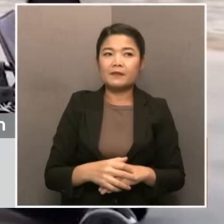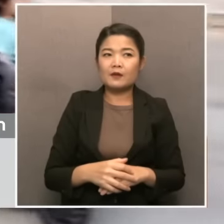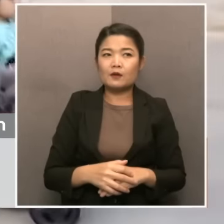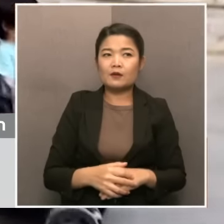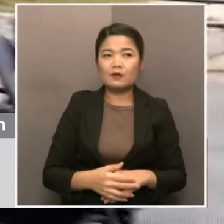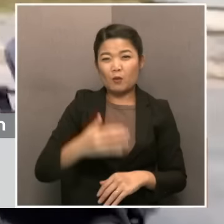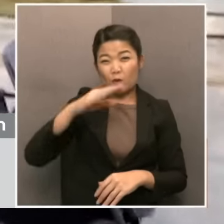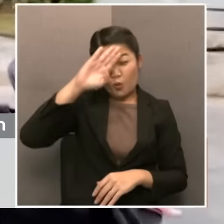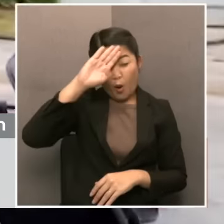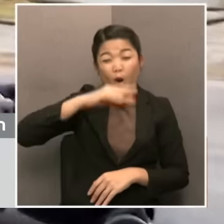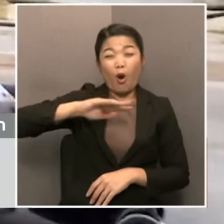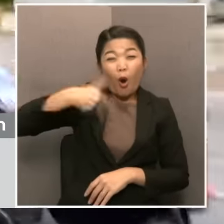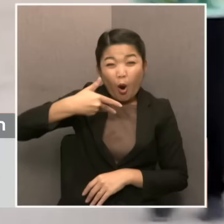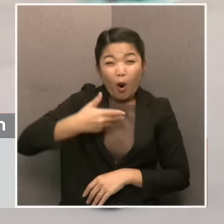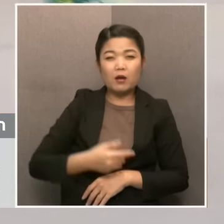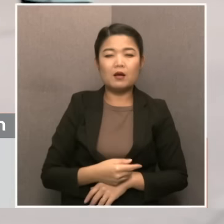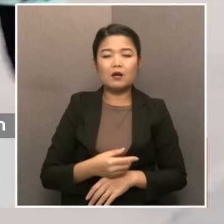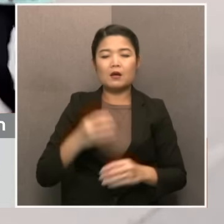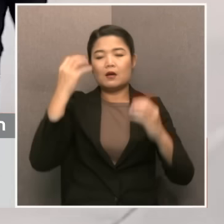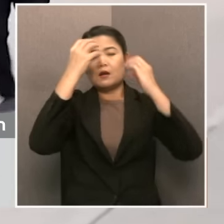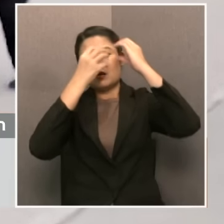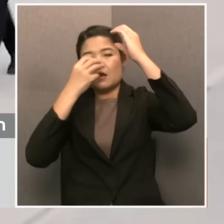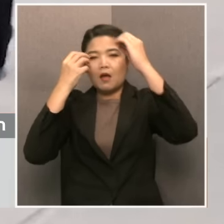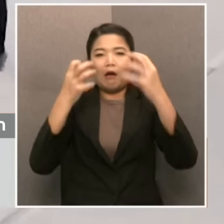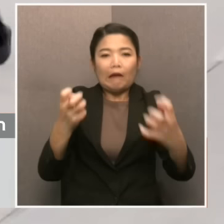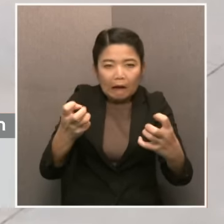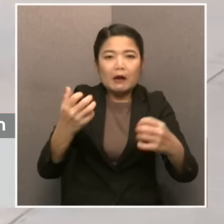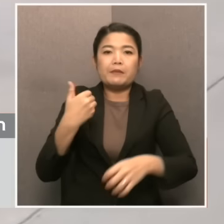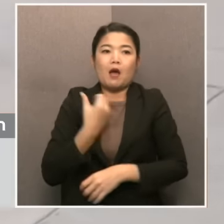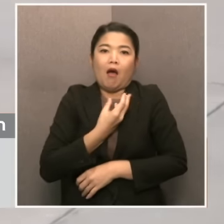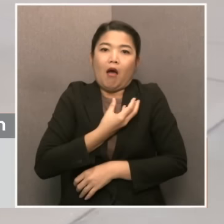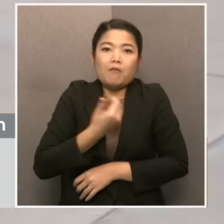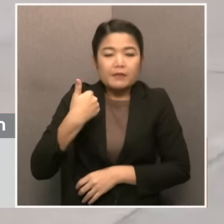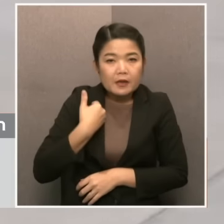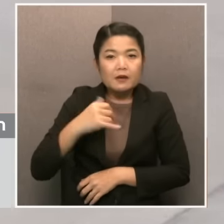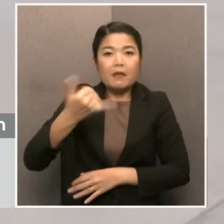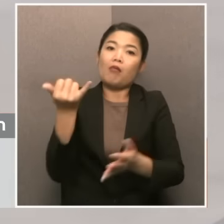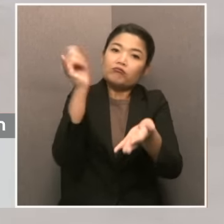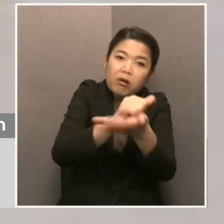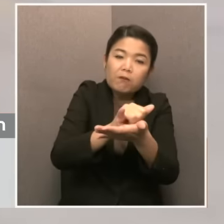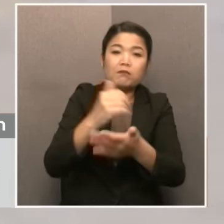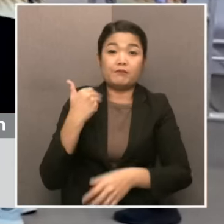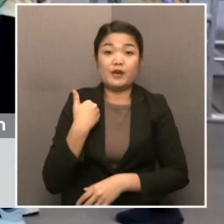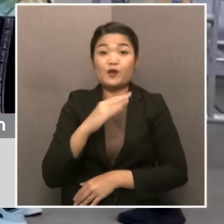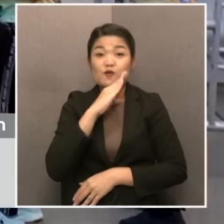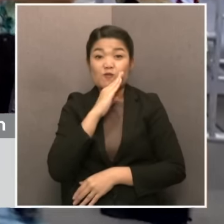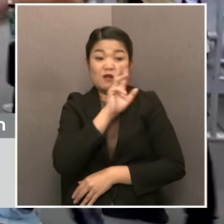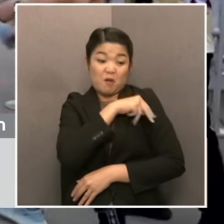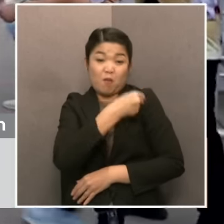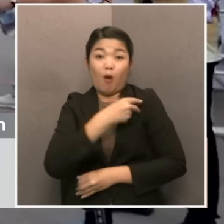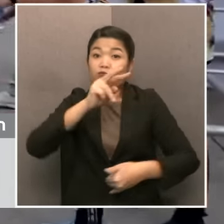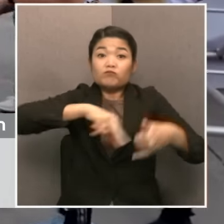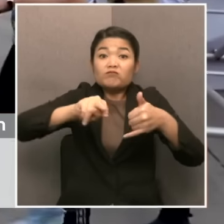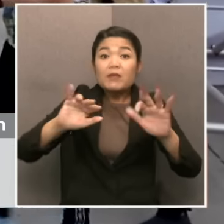นหน้ามืดหัวใจเต้นผิดจังหวะชักเกร็งบางคนอาจจะช็อกจนถึงขั้นหมดสติและหากไม่ได้รับการรักษาอย่างทันท่ว